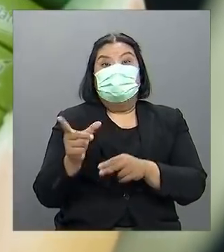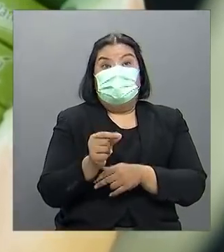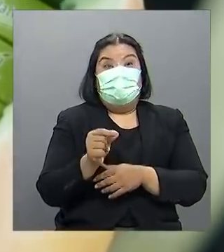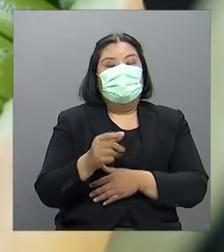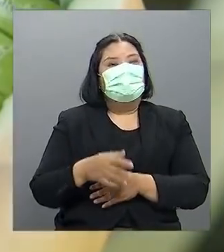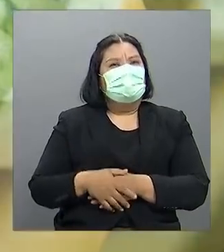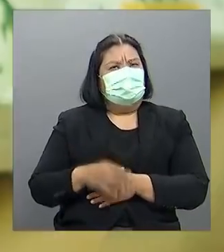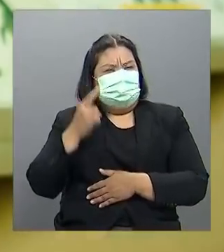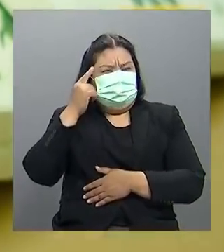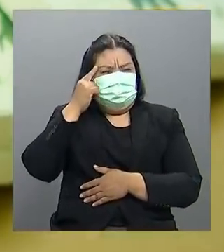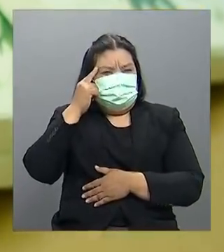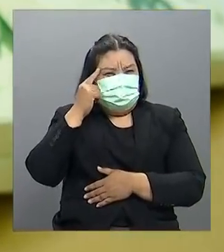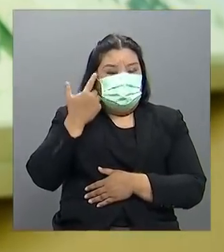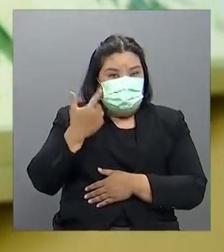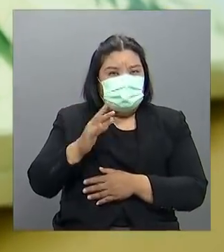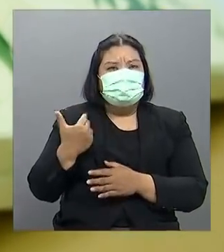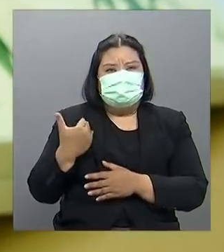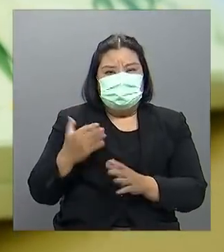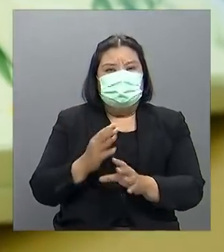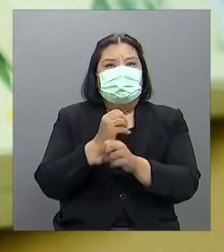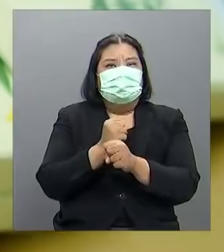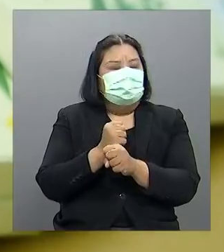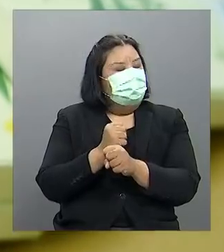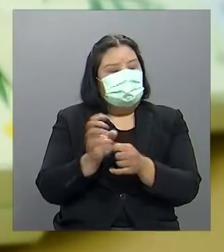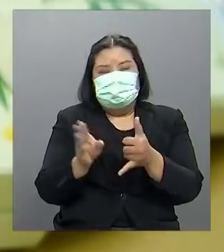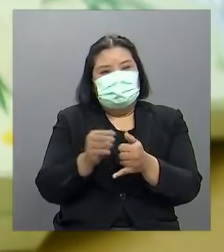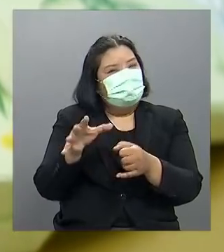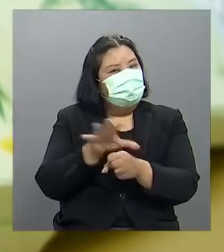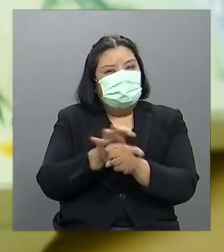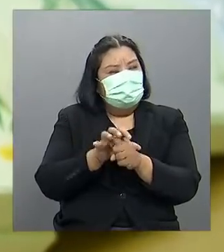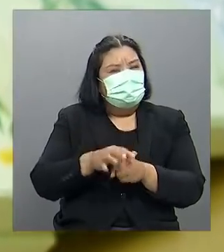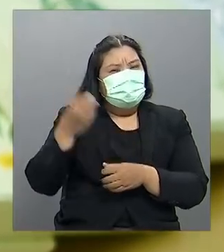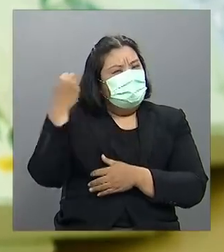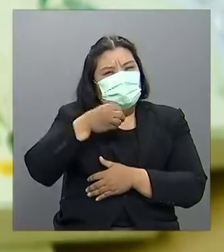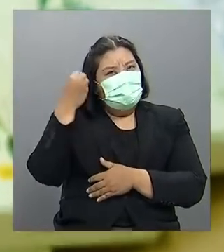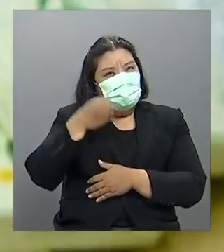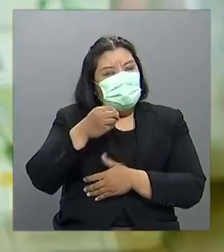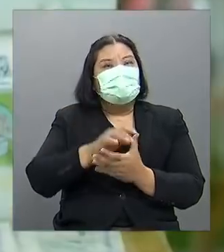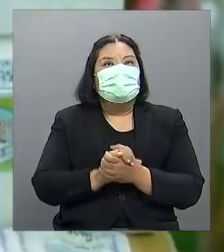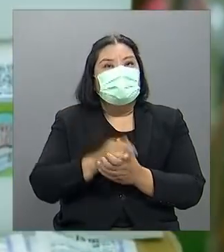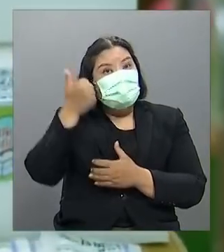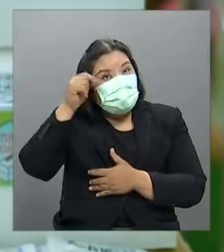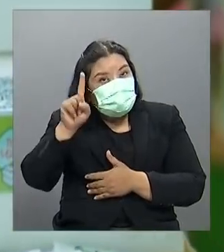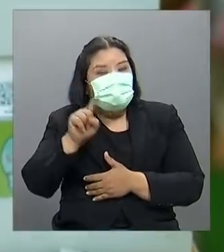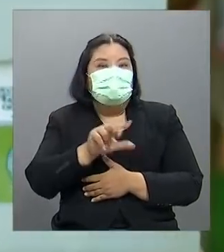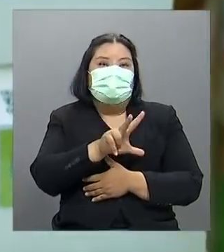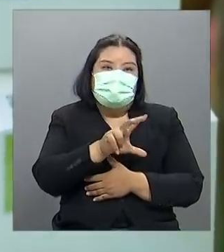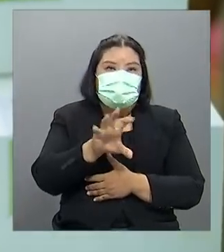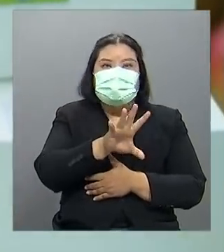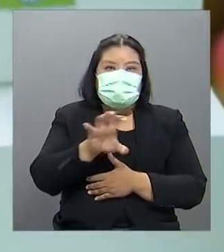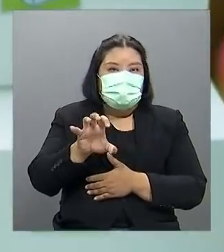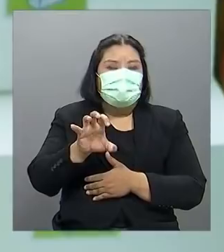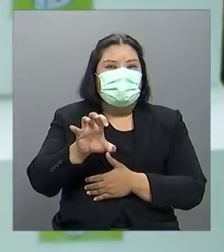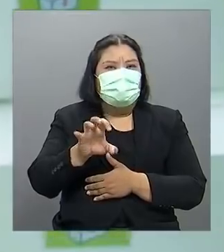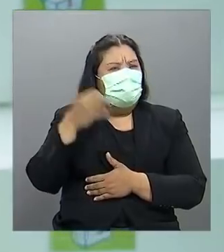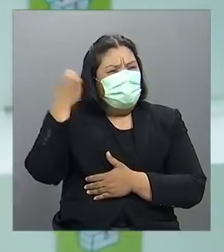ที่ทราบว่ามีผู้ติดเชื้อทุกวันเลยนะคะอย่างน้อยๆเนี่ยวันหนึ่ง3-400บวกๆเนี่ยค่ะทุกวันแล้วก็